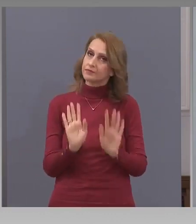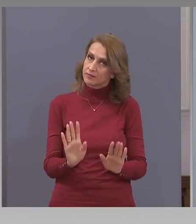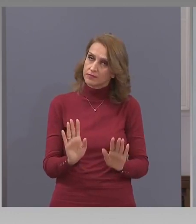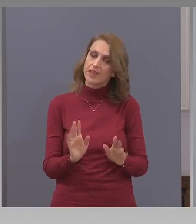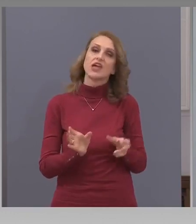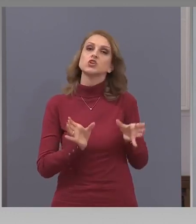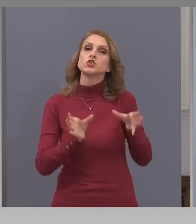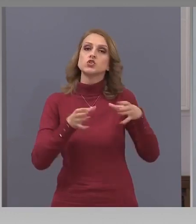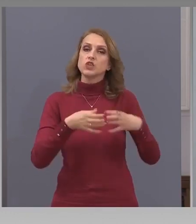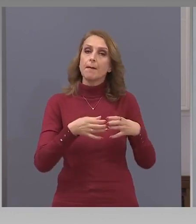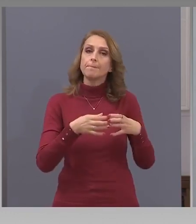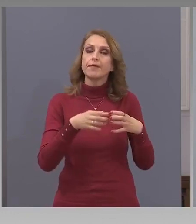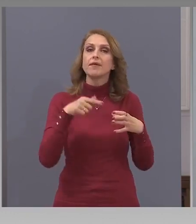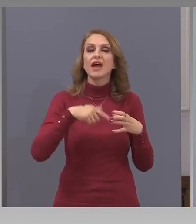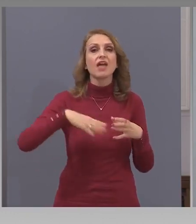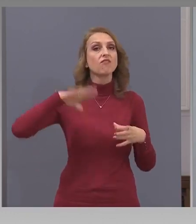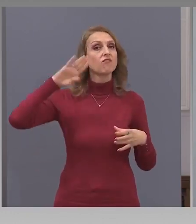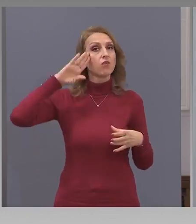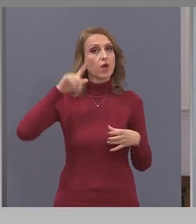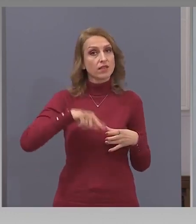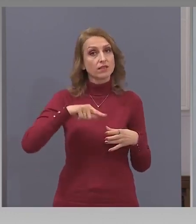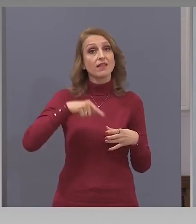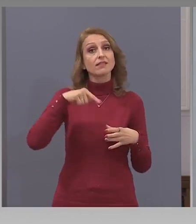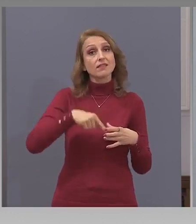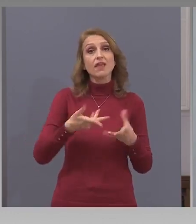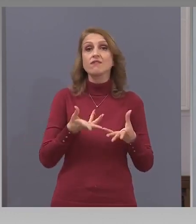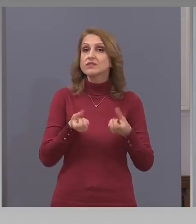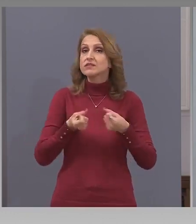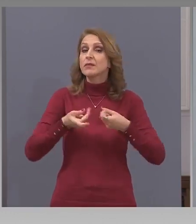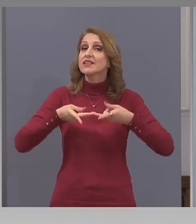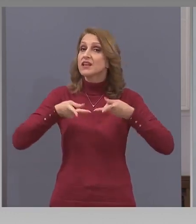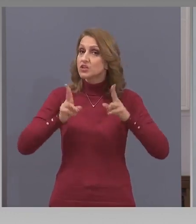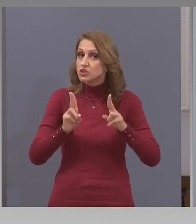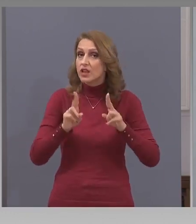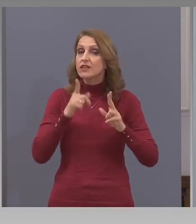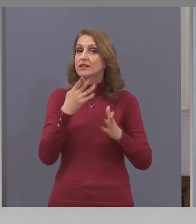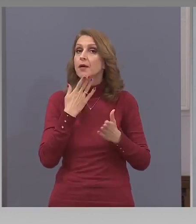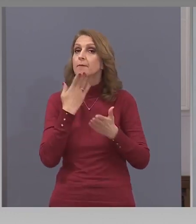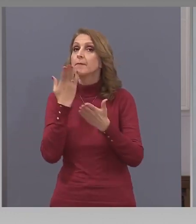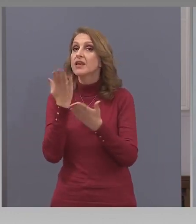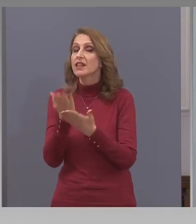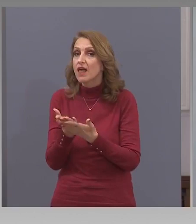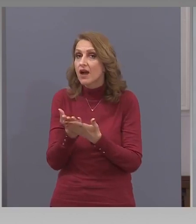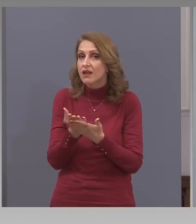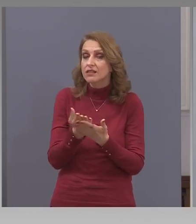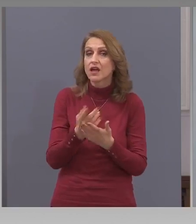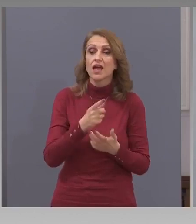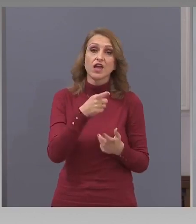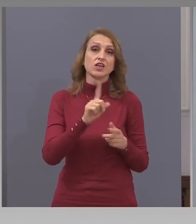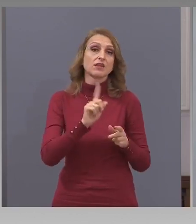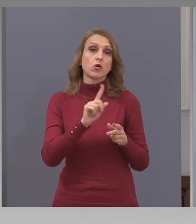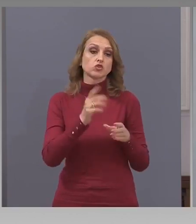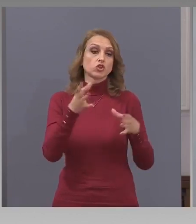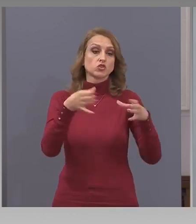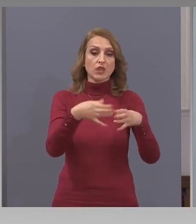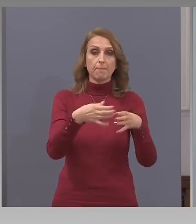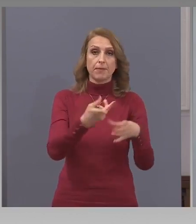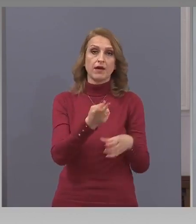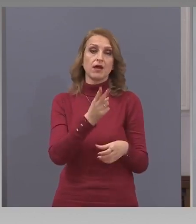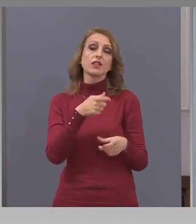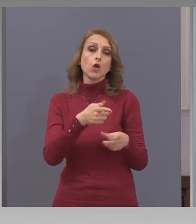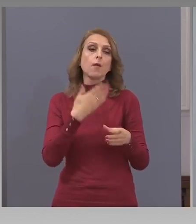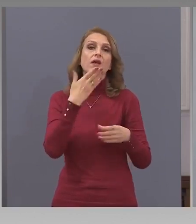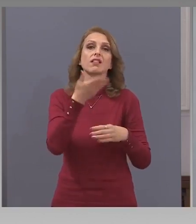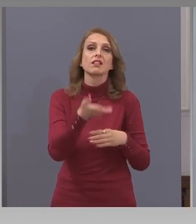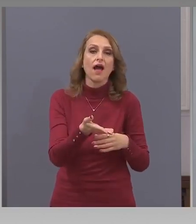взима решения и предлага на правителството. Ние ги превръщаме, защото сега не може, щаба ми е началник. Щаба предлага